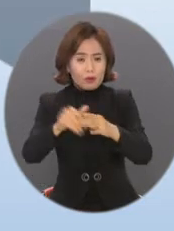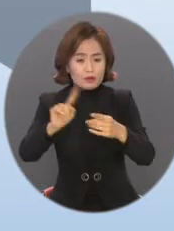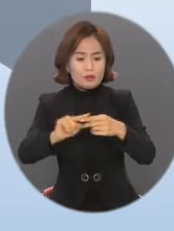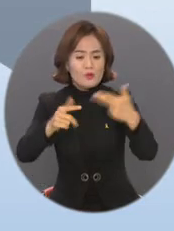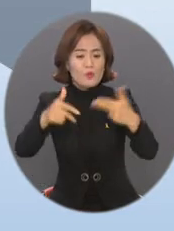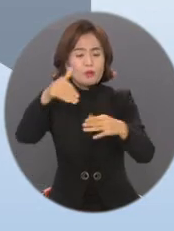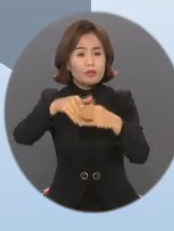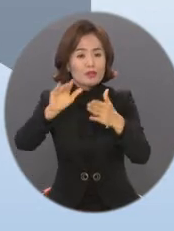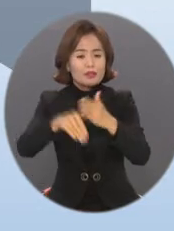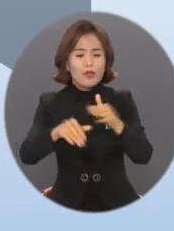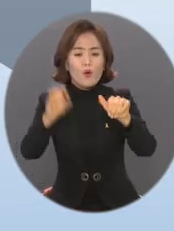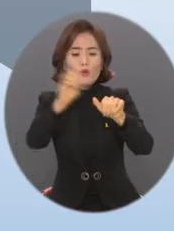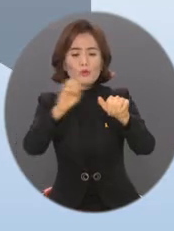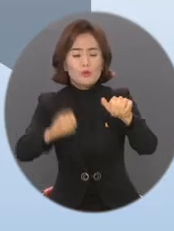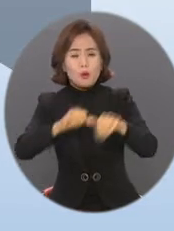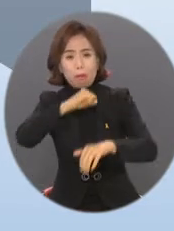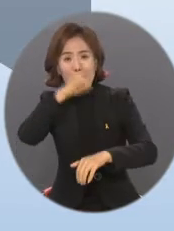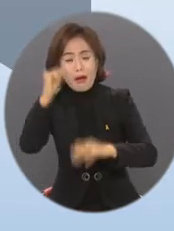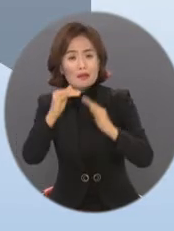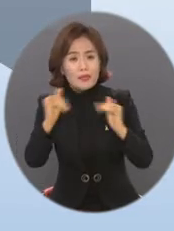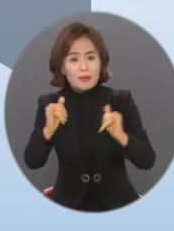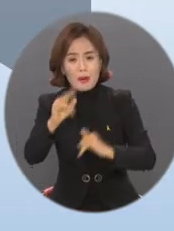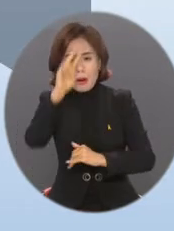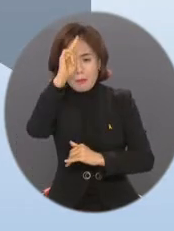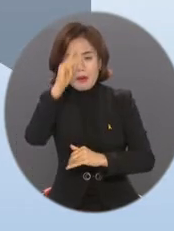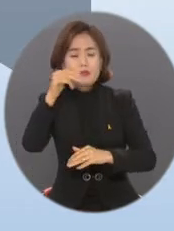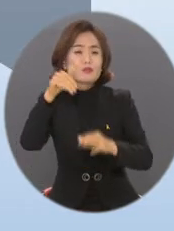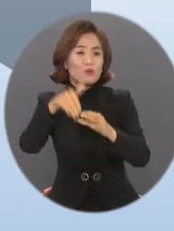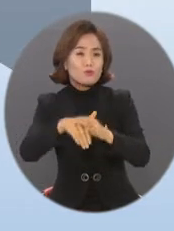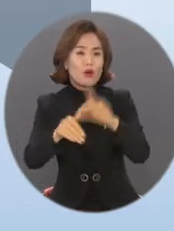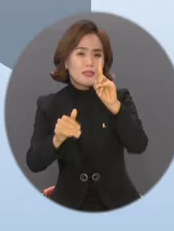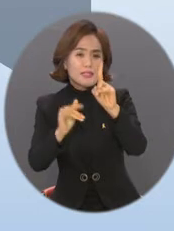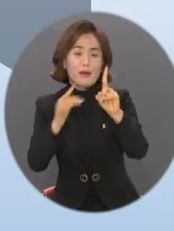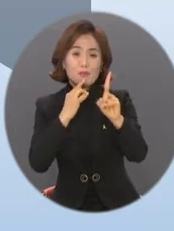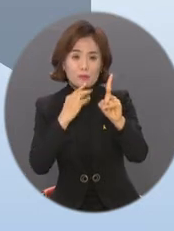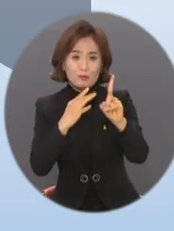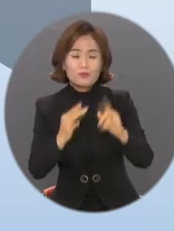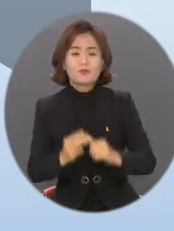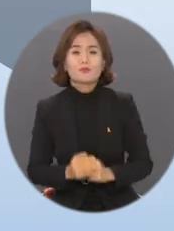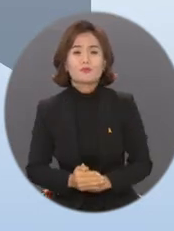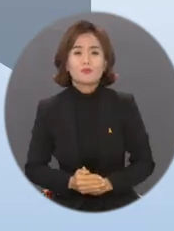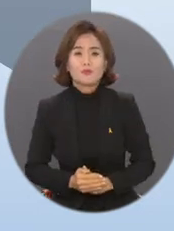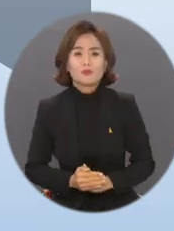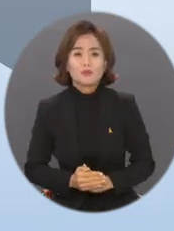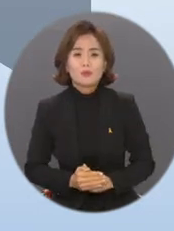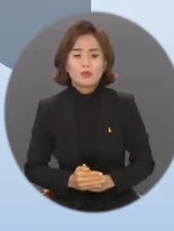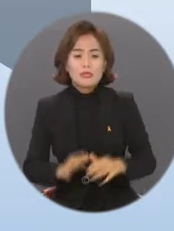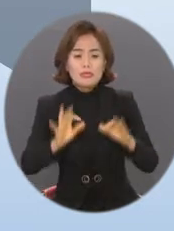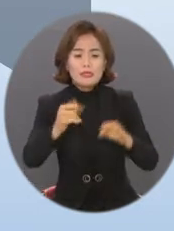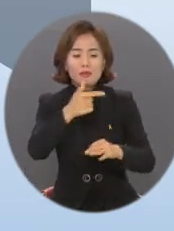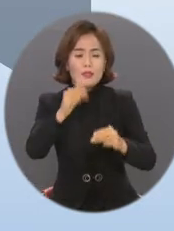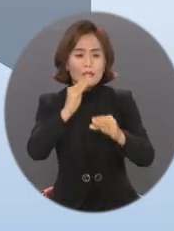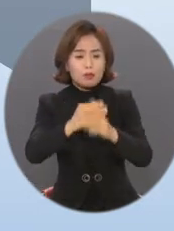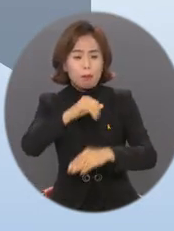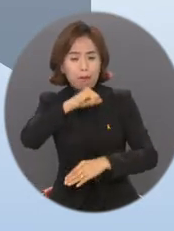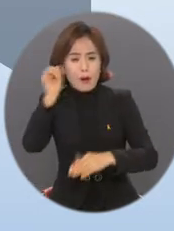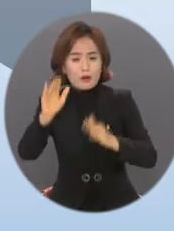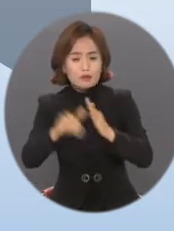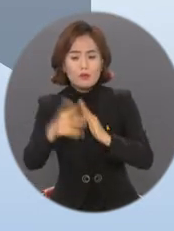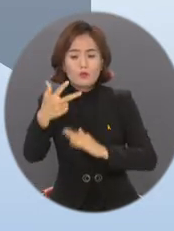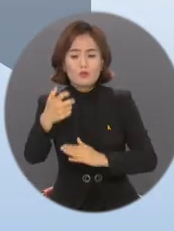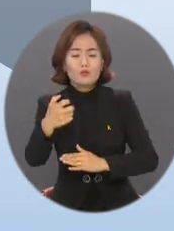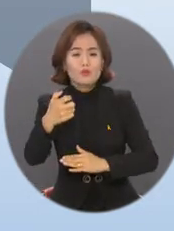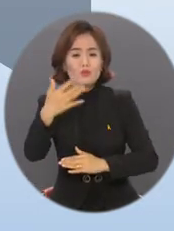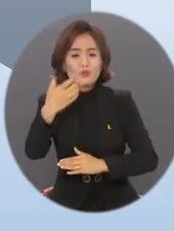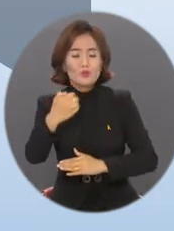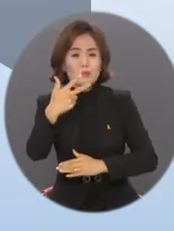50% 이상 투표 안 후보는 박근혜 후보 단 한명 뿐이었습니다 김대중 전 대통령이 당선되어 떤 97년 대선